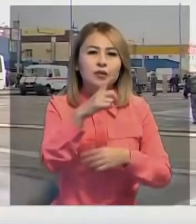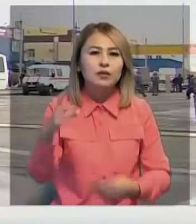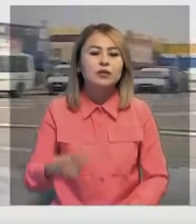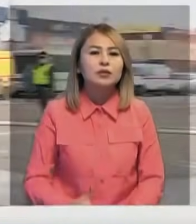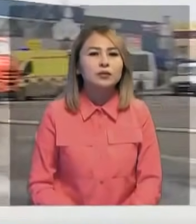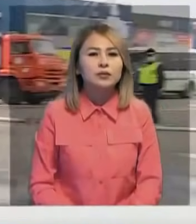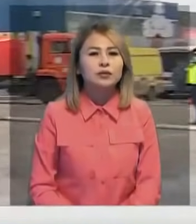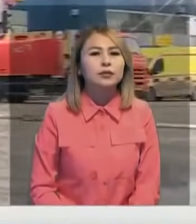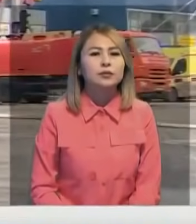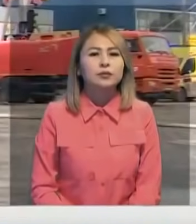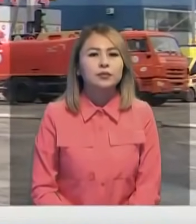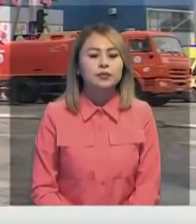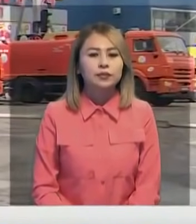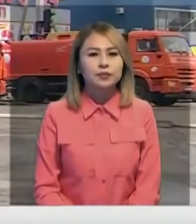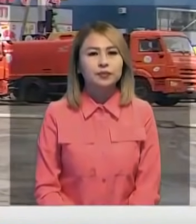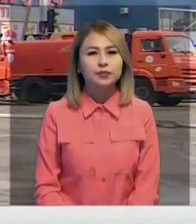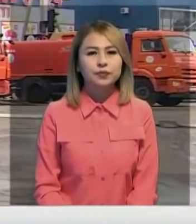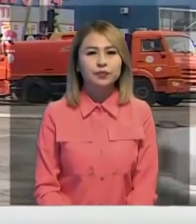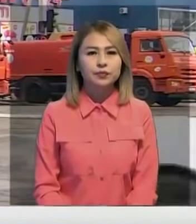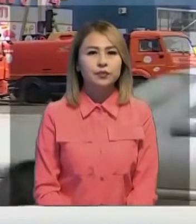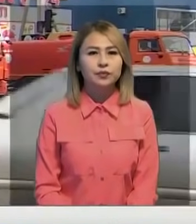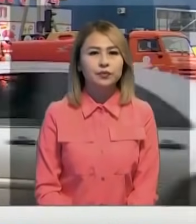қабаттан секірулеріне тура келген.